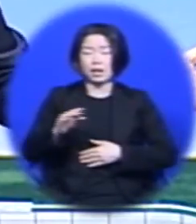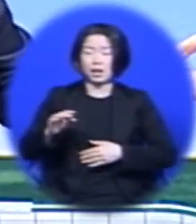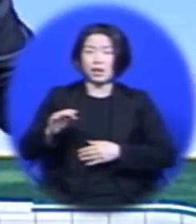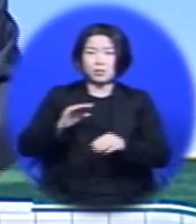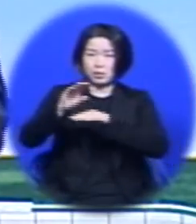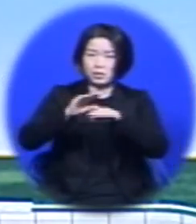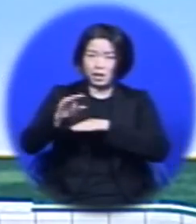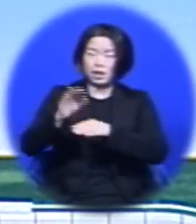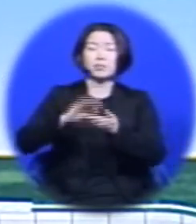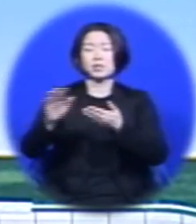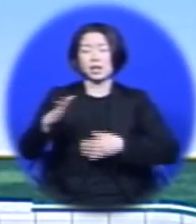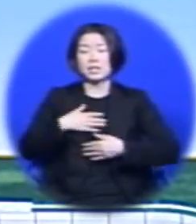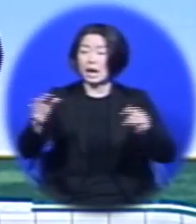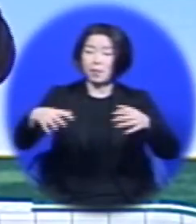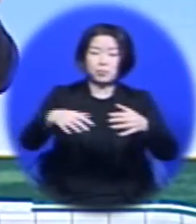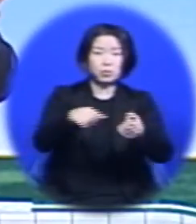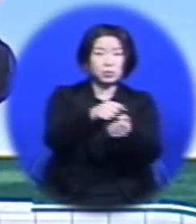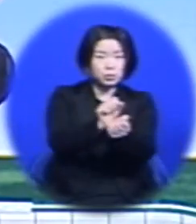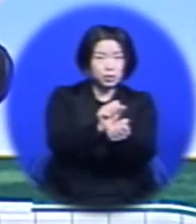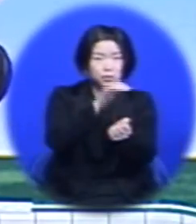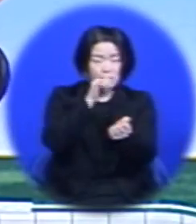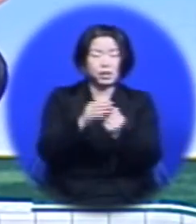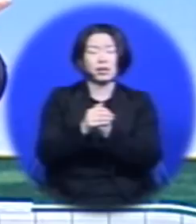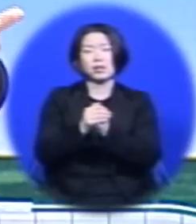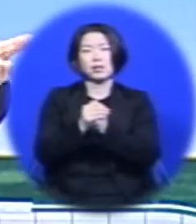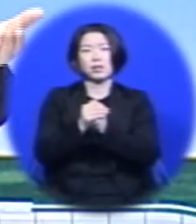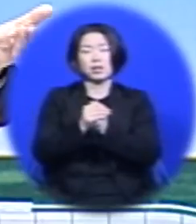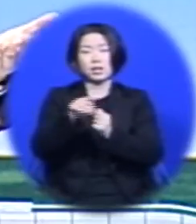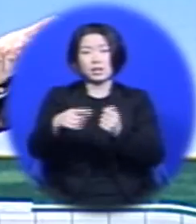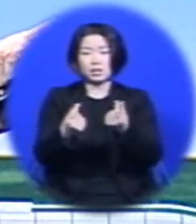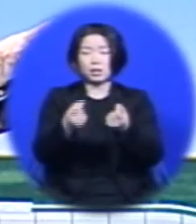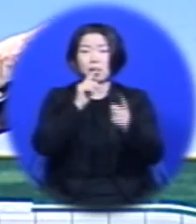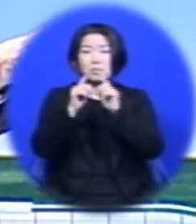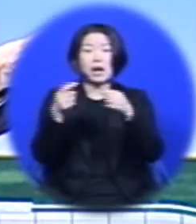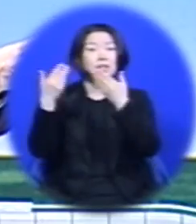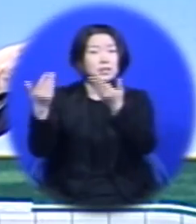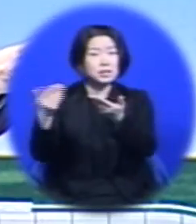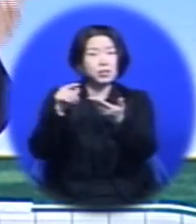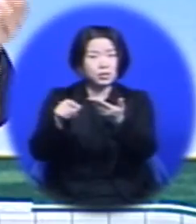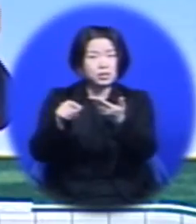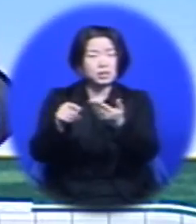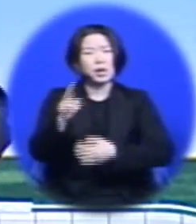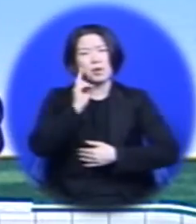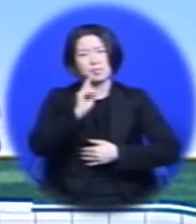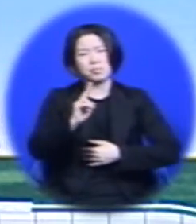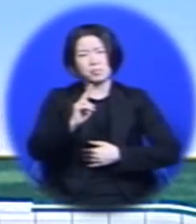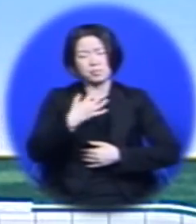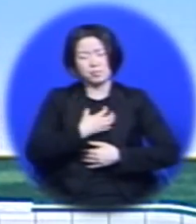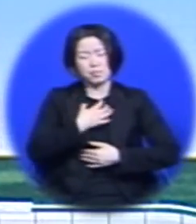찹니다 하나님 제가 모든 조개껍질 입니다 이렇게 말하는 것이 기 그기 라는